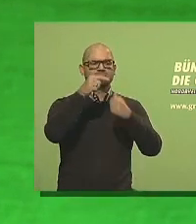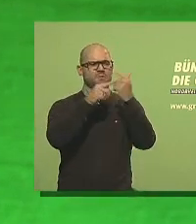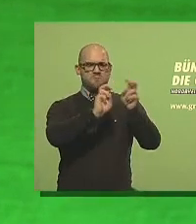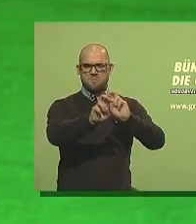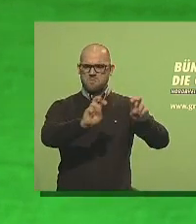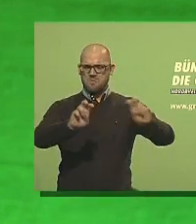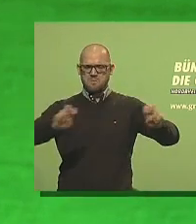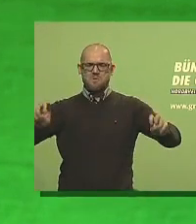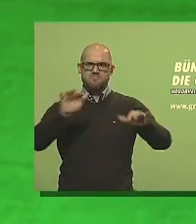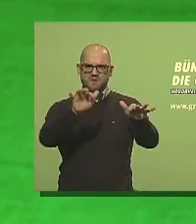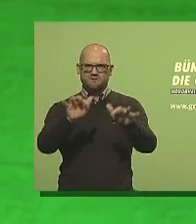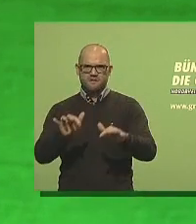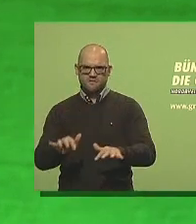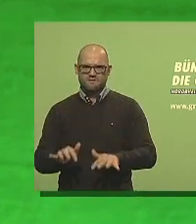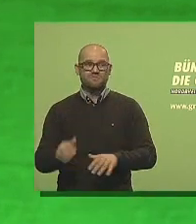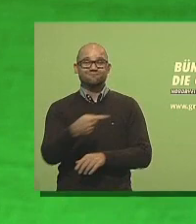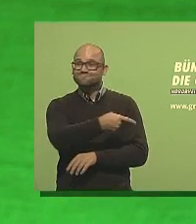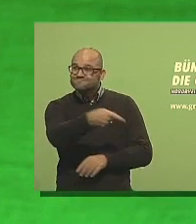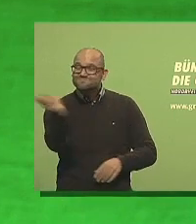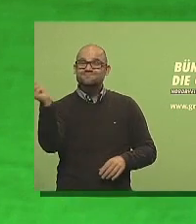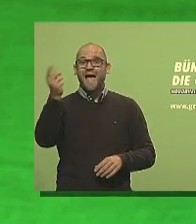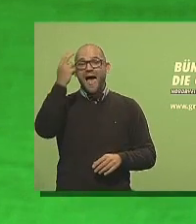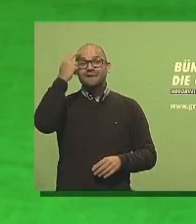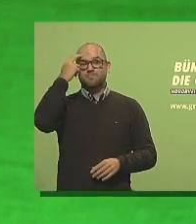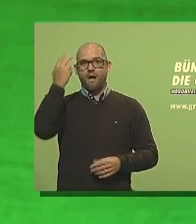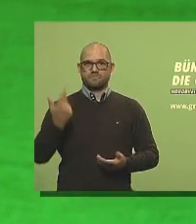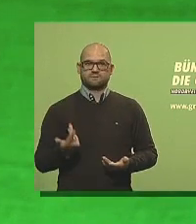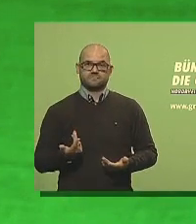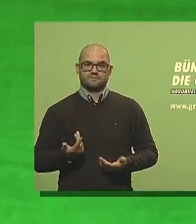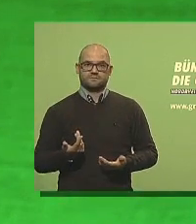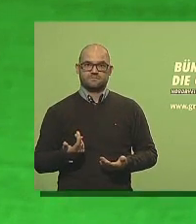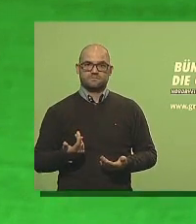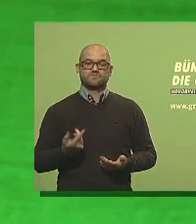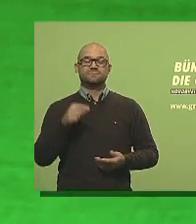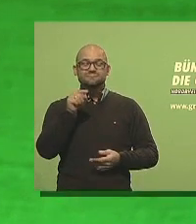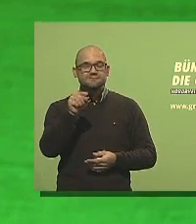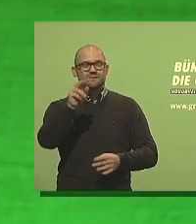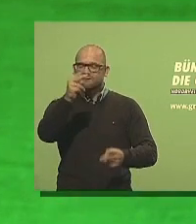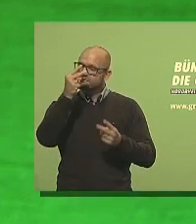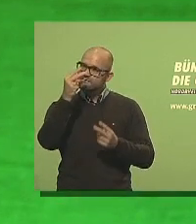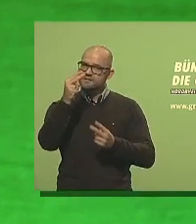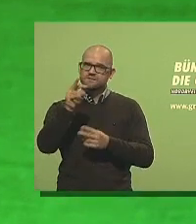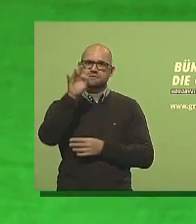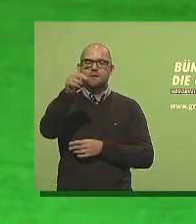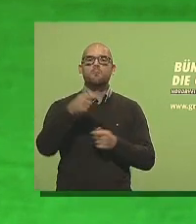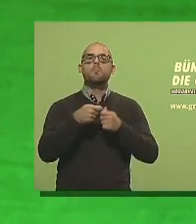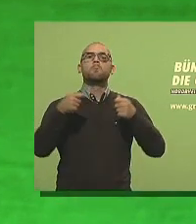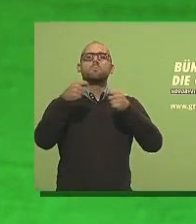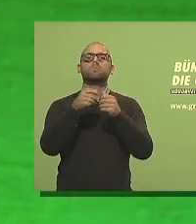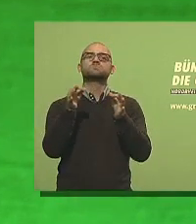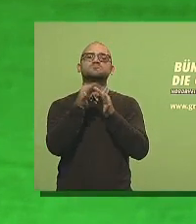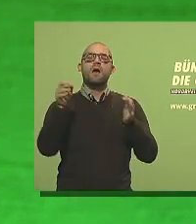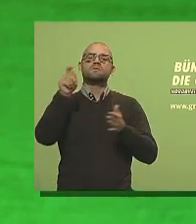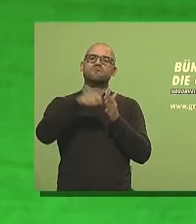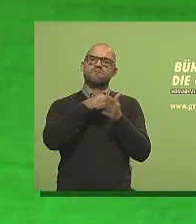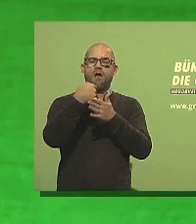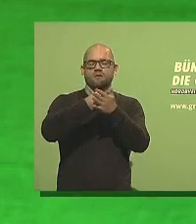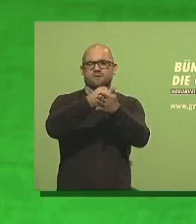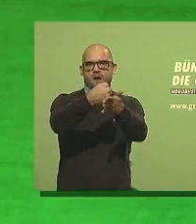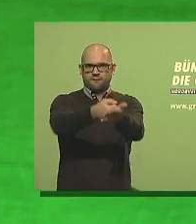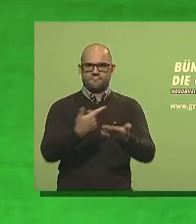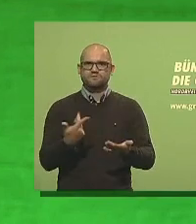Experten, die wissen, was los ist, und auch das ist unser Pfund für den Bundestagswahlkampf. Und deswegen meine große